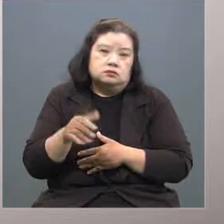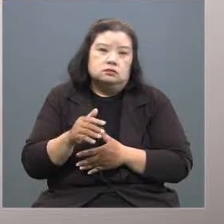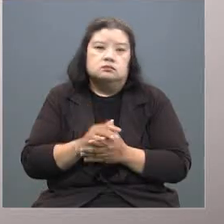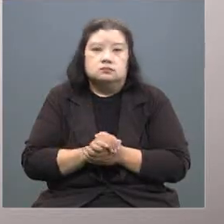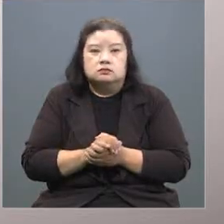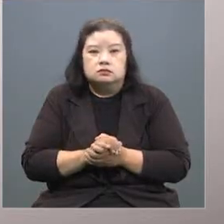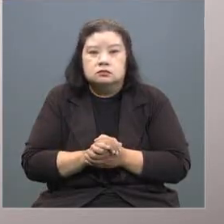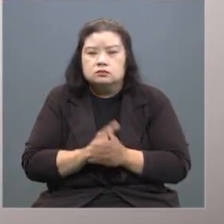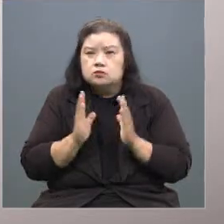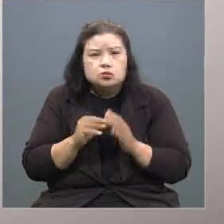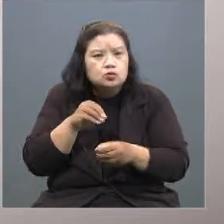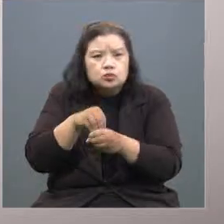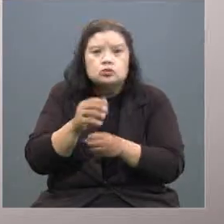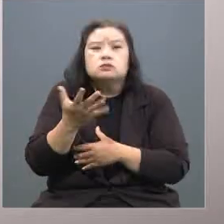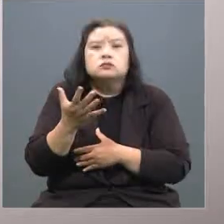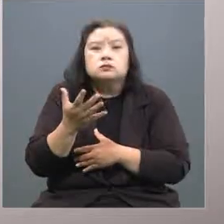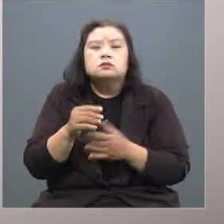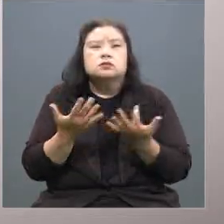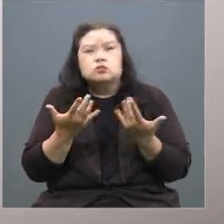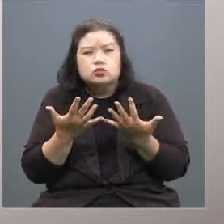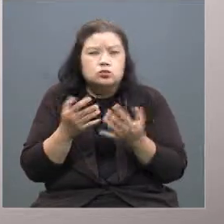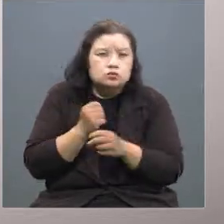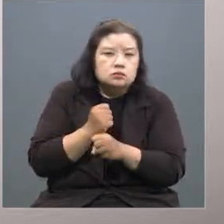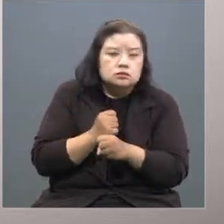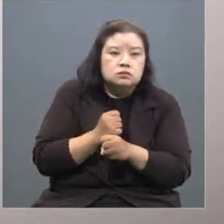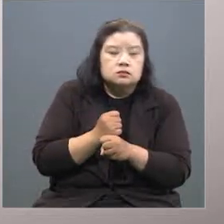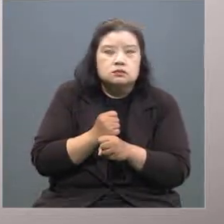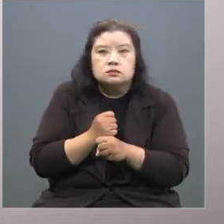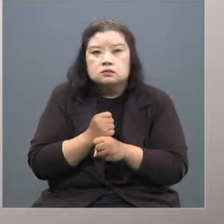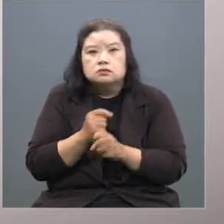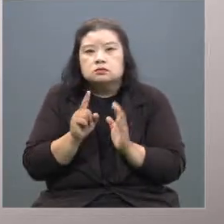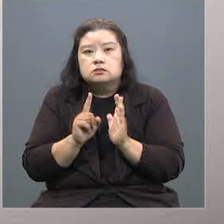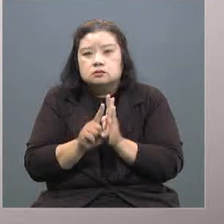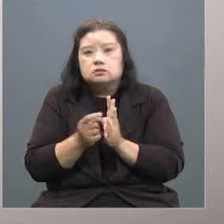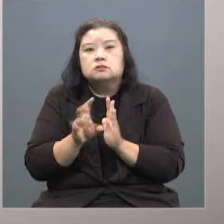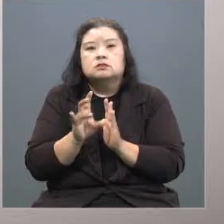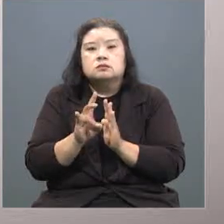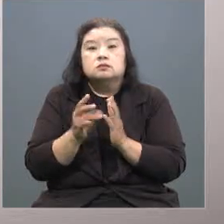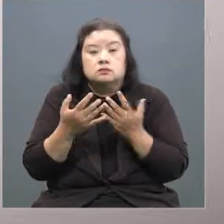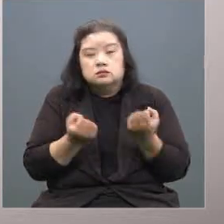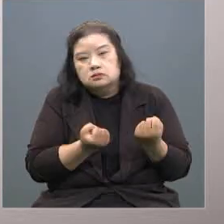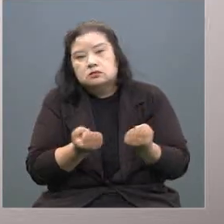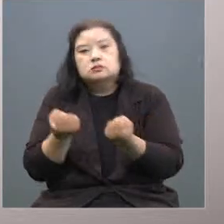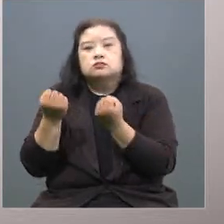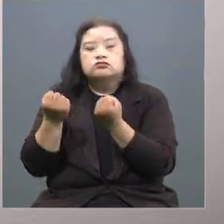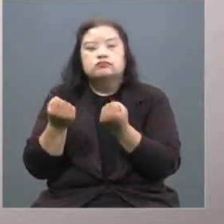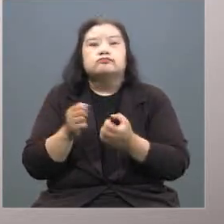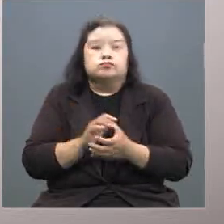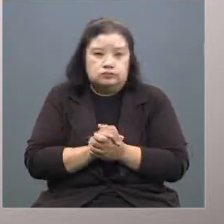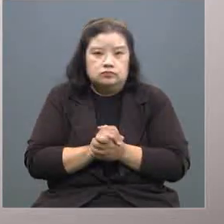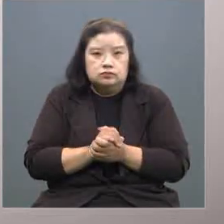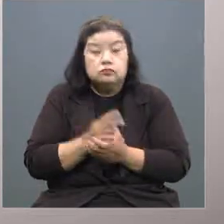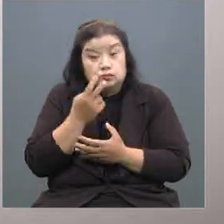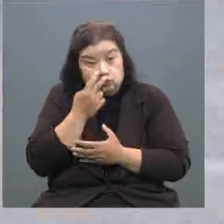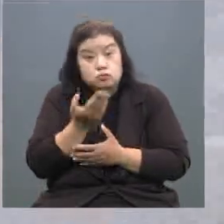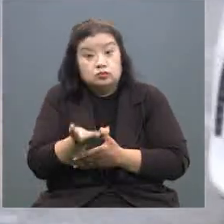ากไม่มีใครอยู่บ้าน ใช่ค่ะใช้เวลาทั้งหมดทั้งมวลเนี่ยเข้าไปในบ้านเนี่ยนะคะก็คือ17นาทีแล้วก็ขับรถออกมานั่นเอง ใช่ค่ะเดี๋ยวไปดูภา